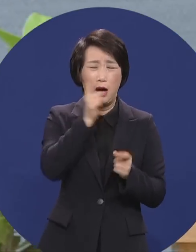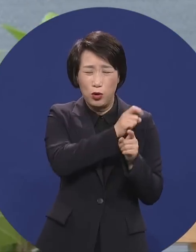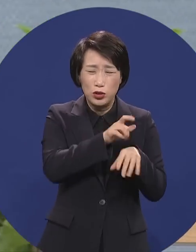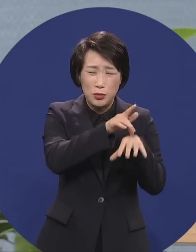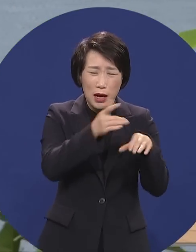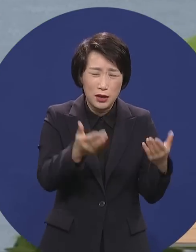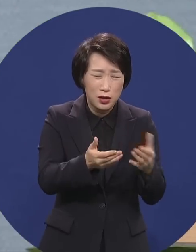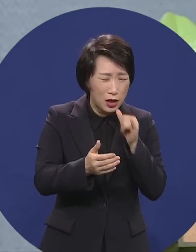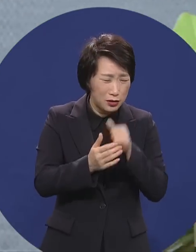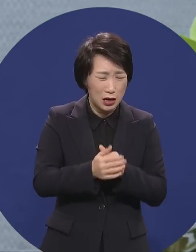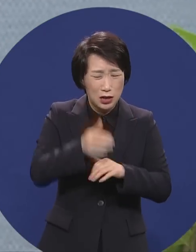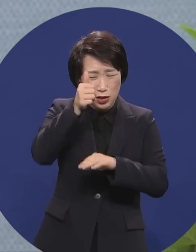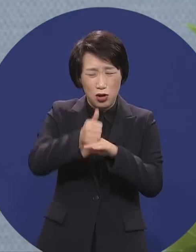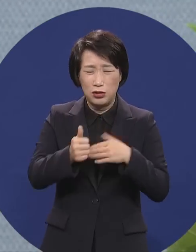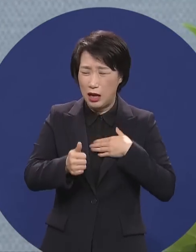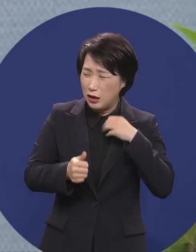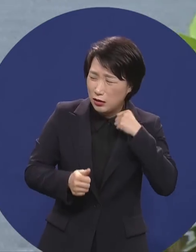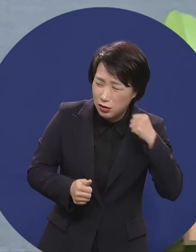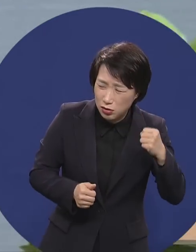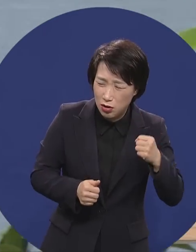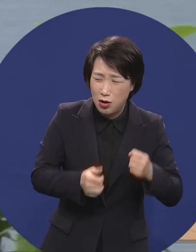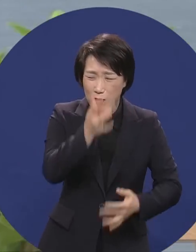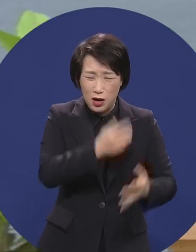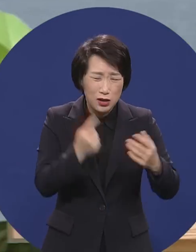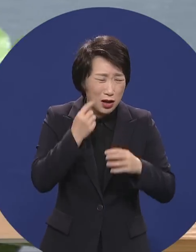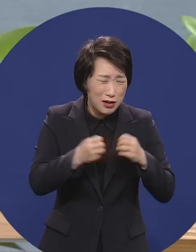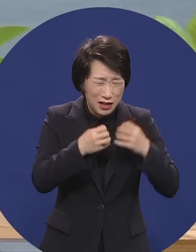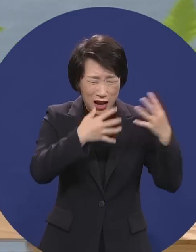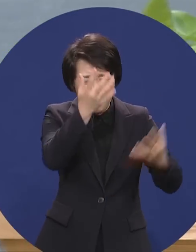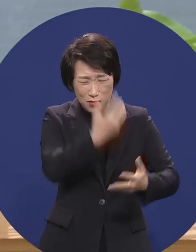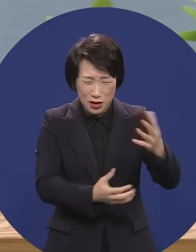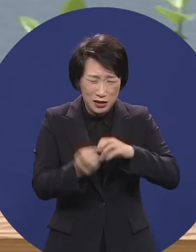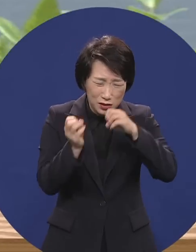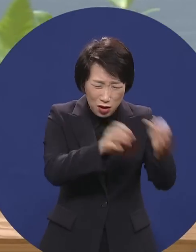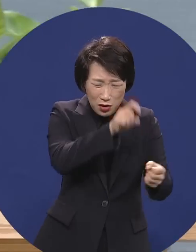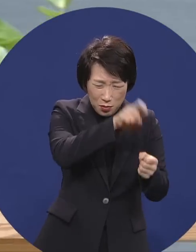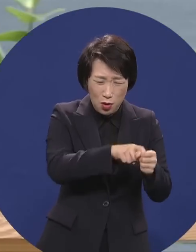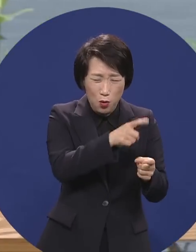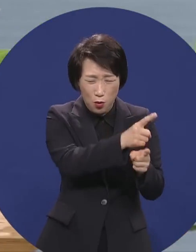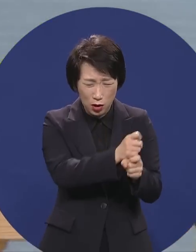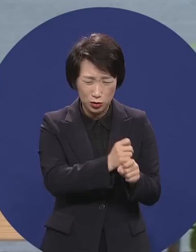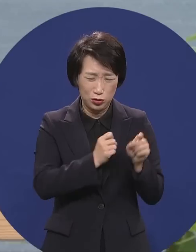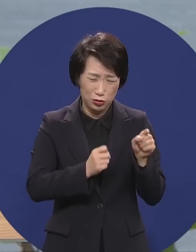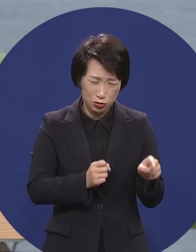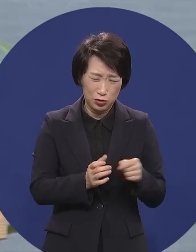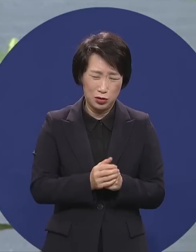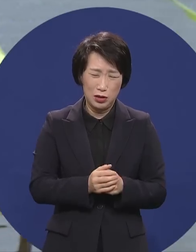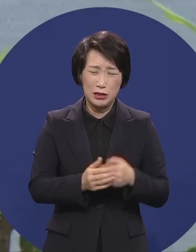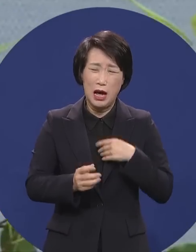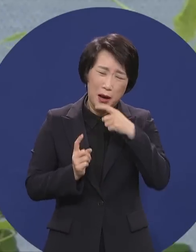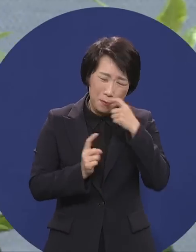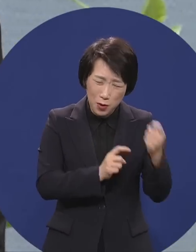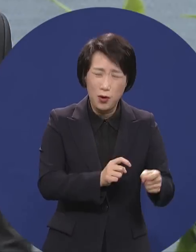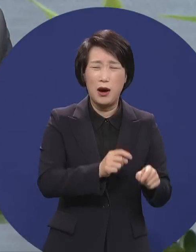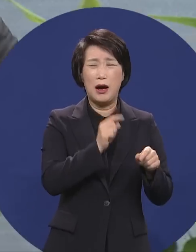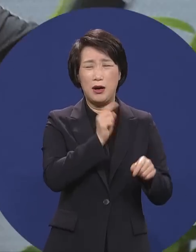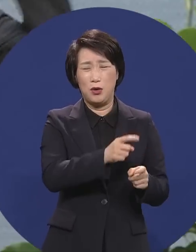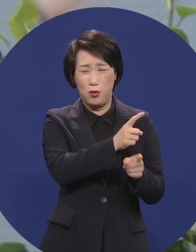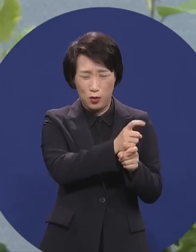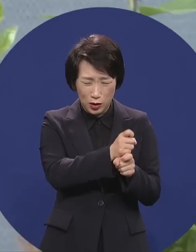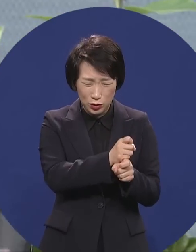귀신아, 결국 나를 끌고 불과 타는 유황 불못에 던지려고 하는 원수야, 미혹하는